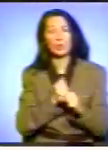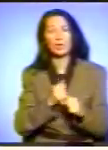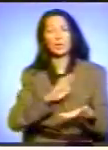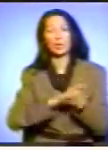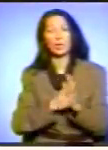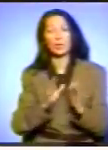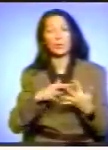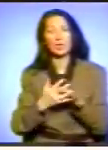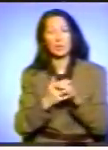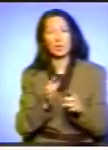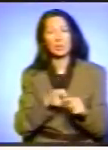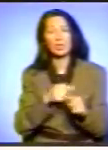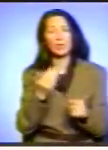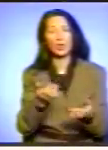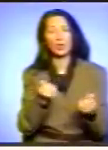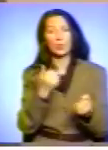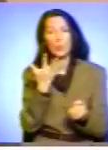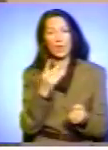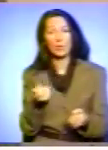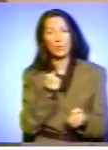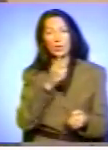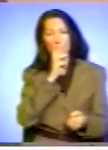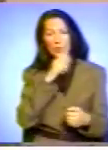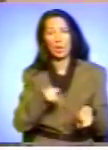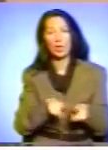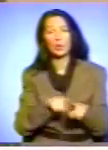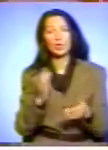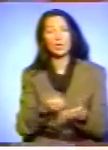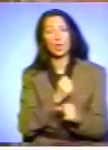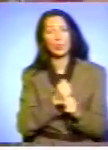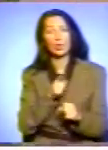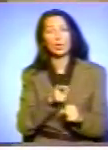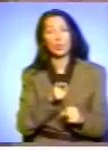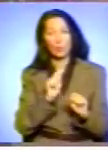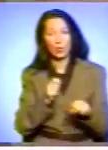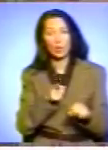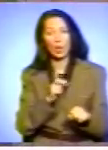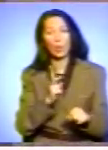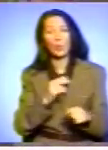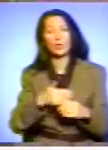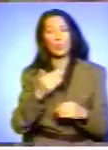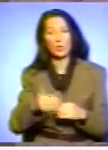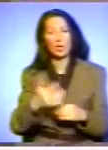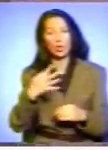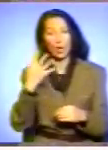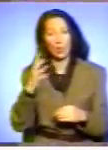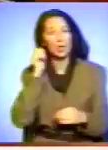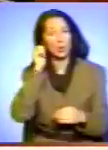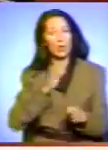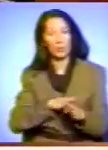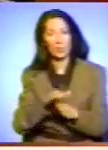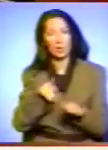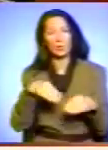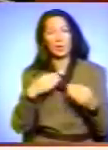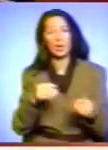5 мінімальних зарплат. Також знайти роботу зможуть і ті, кому за 45 років. Їм, зокрема, держава надаватиме сертифікат на майже 12 тисяч гривень